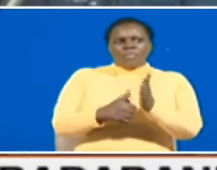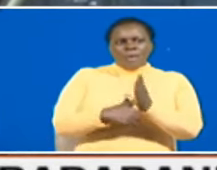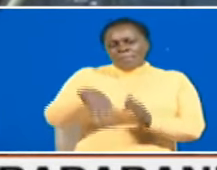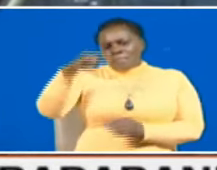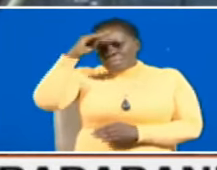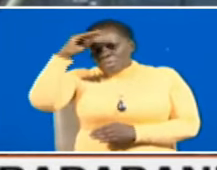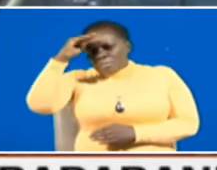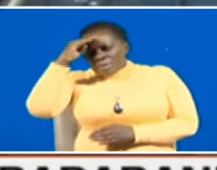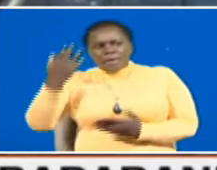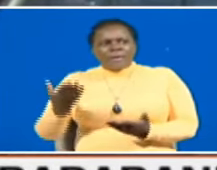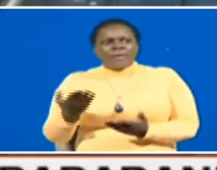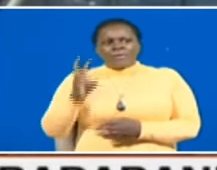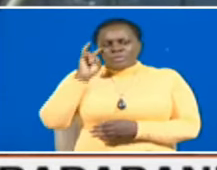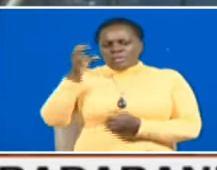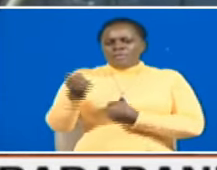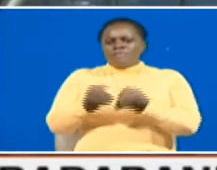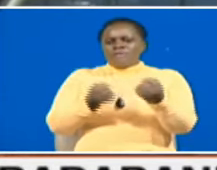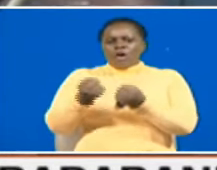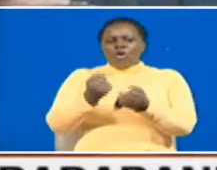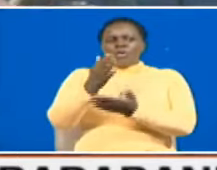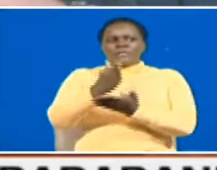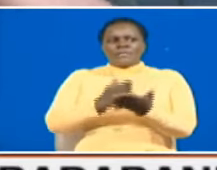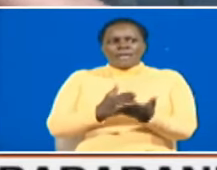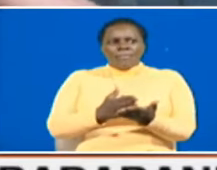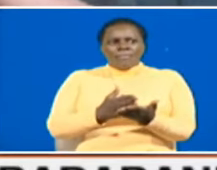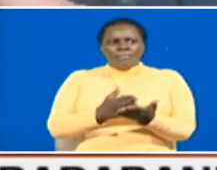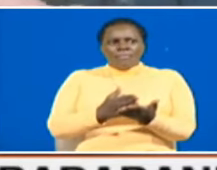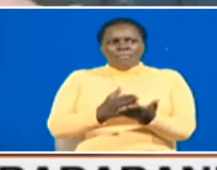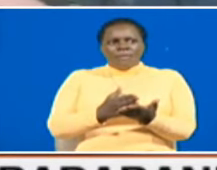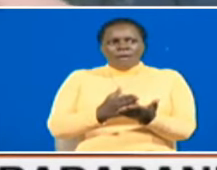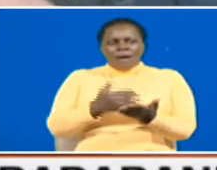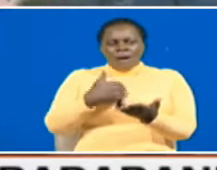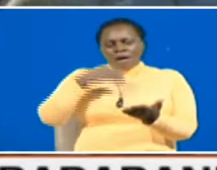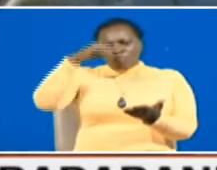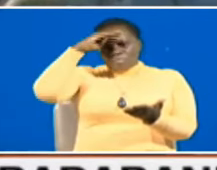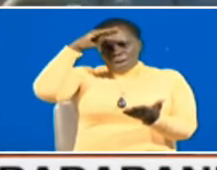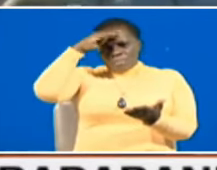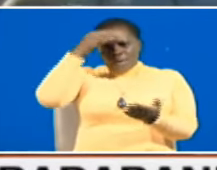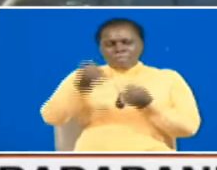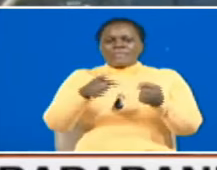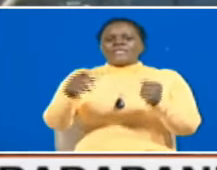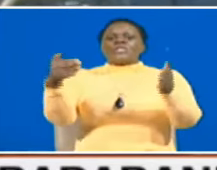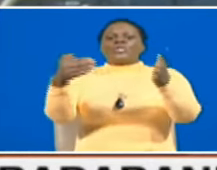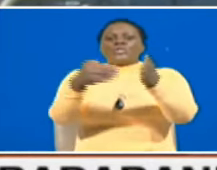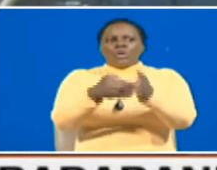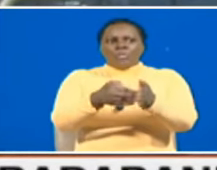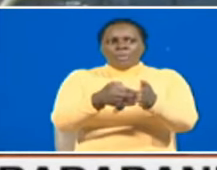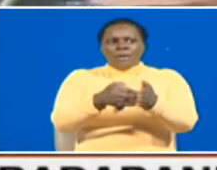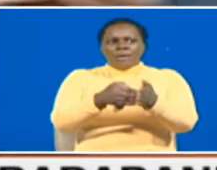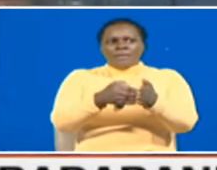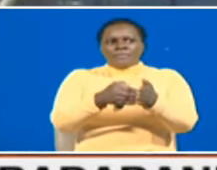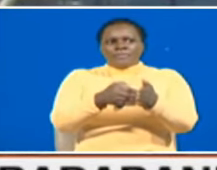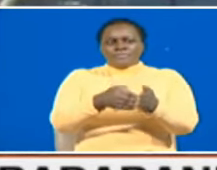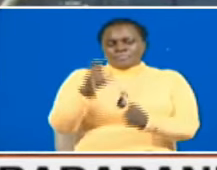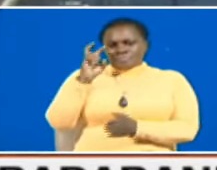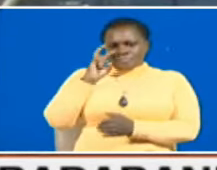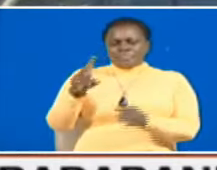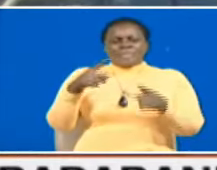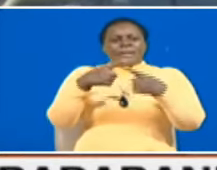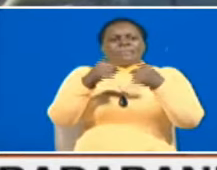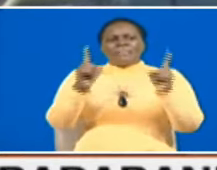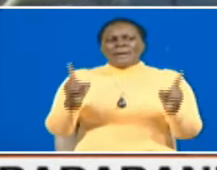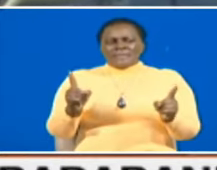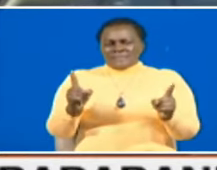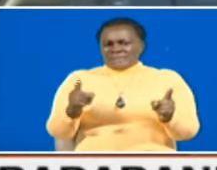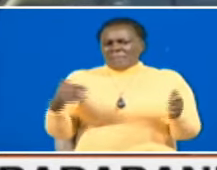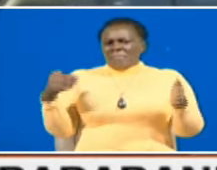ulevi. Wale unaona gari zingine zinaendeshwa na madereva walevi, hizo zikomeshwe, hiyo traffic waangalie hizo. Lakini